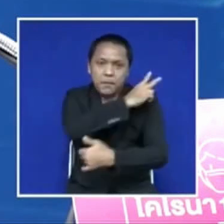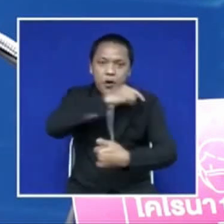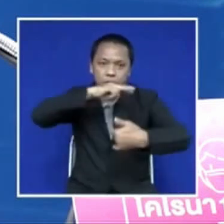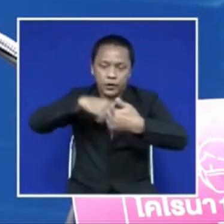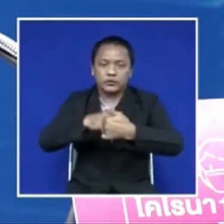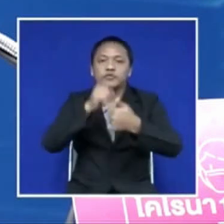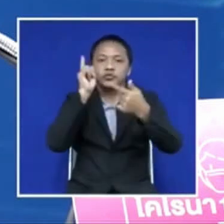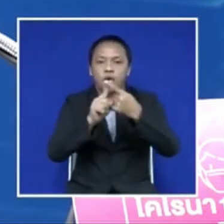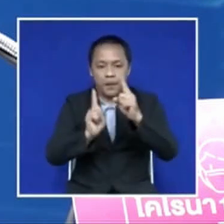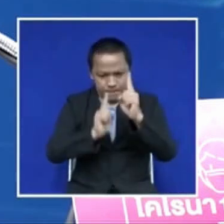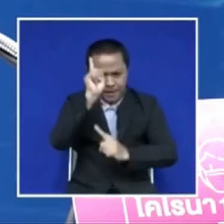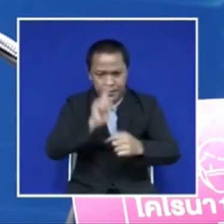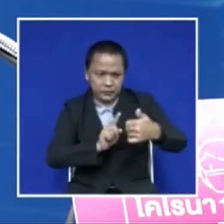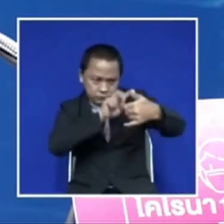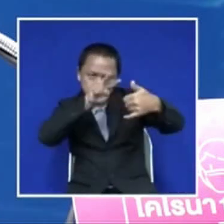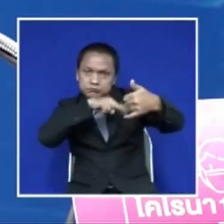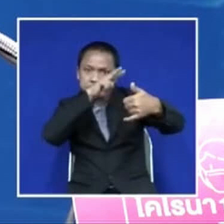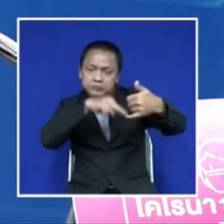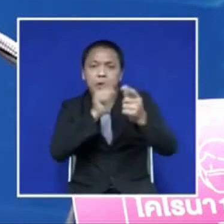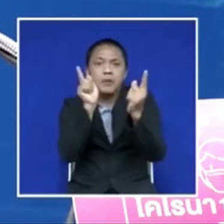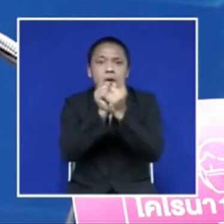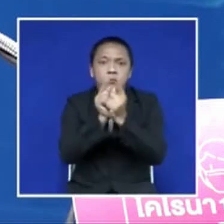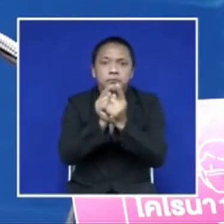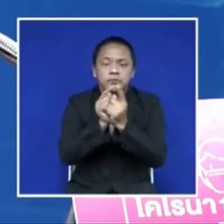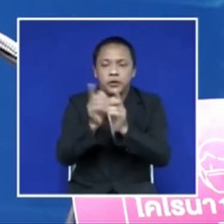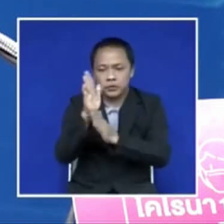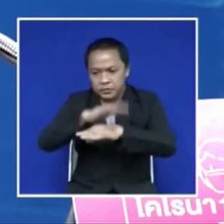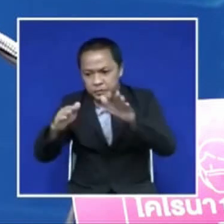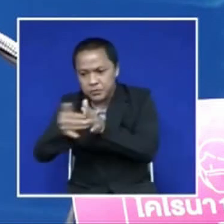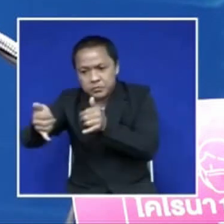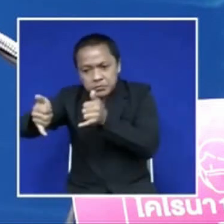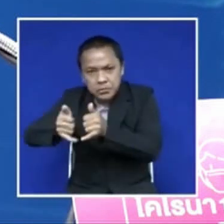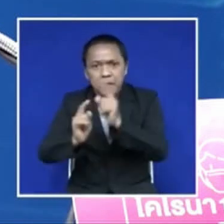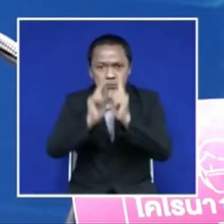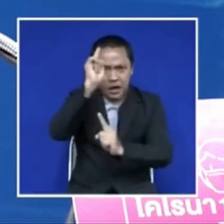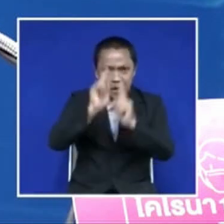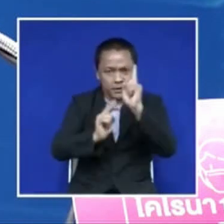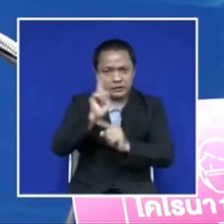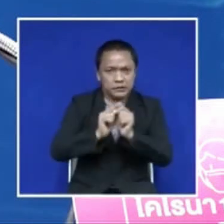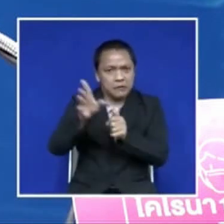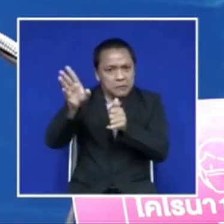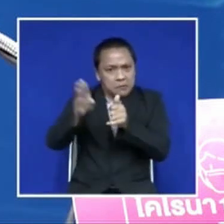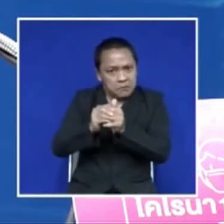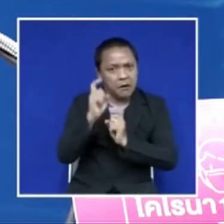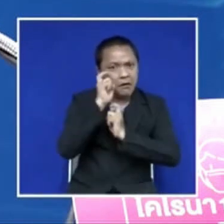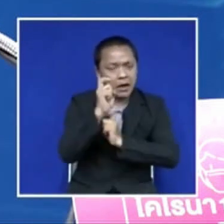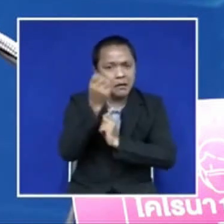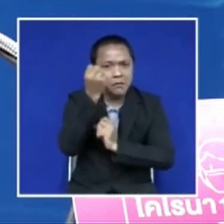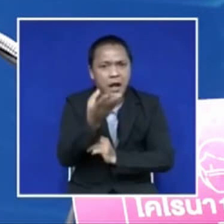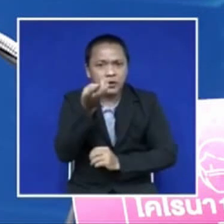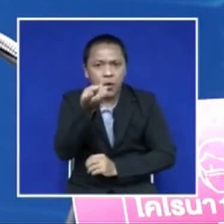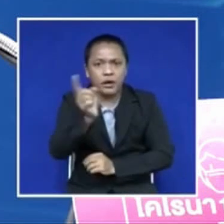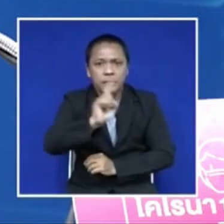ผู้หลักผู้ใหญ่รักมึงตรงรักคุณตรีไปในพื้นที่แล้วนะคะจะทำข้าวนะคุณมาบอกแบบนี้ไม่ต้องจากตัวแต่ต่อมาพบเจ้าหน้าที่